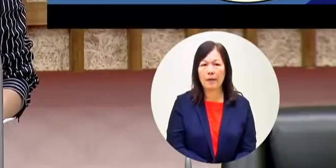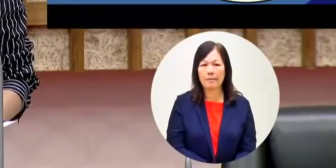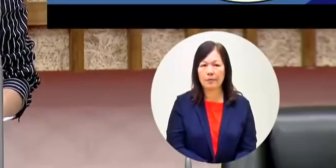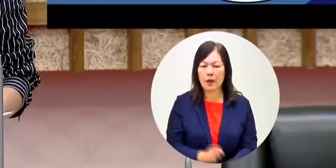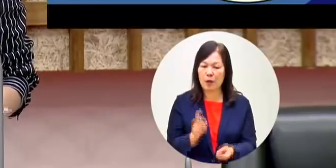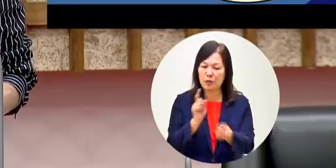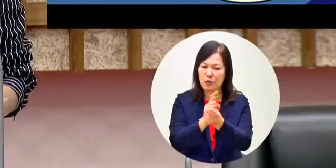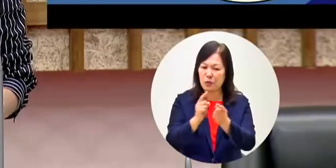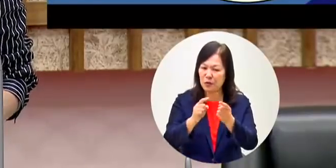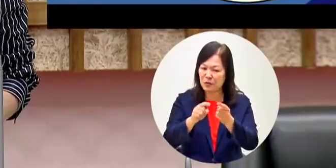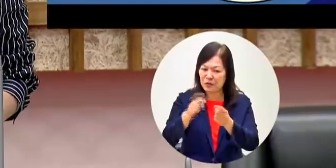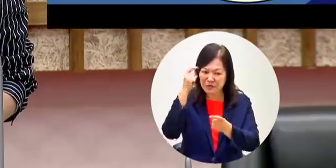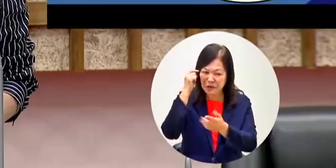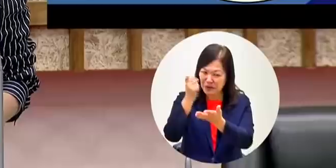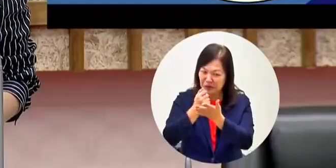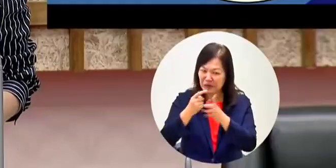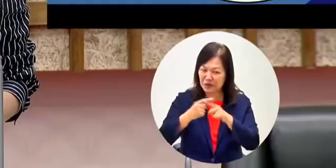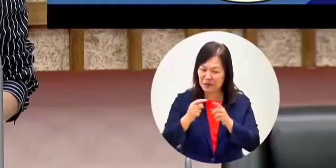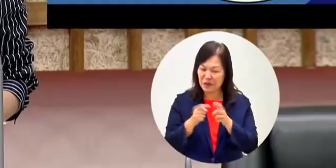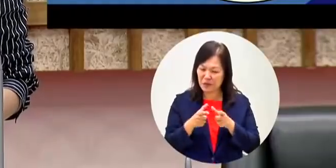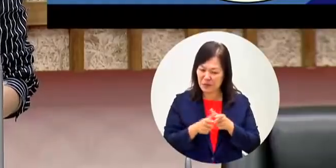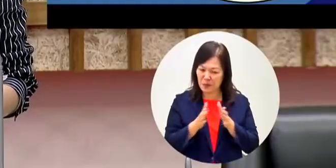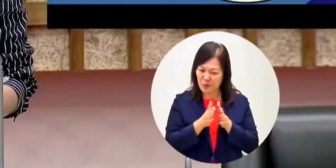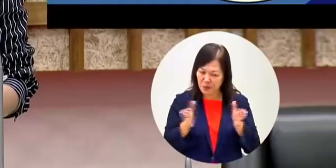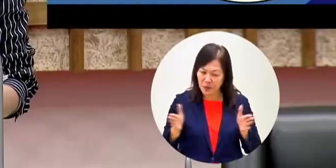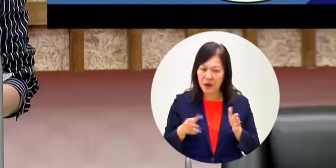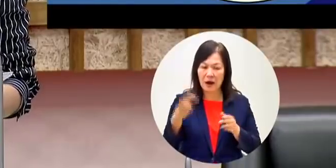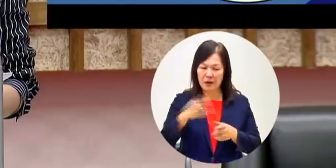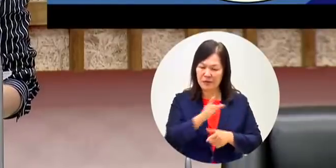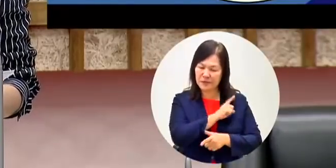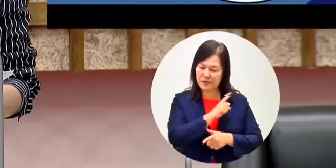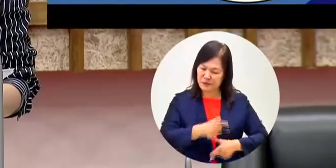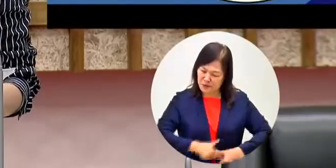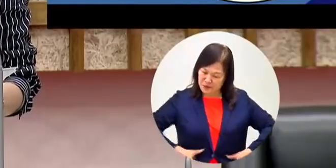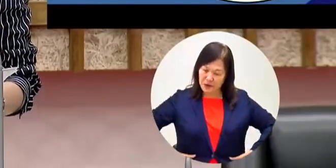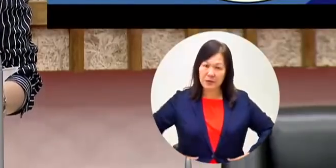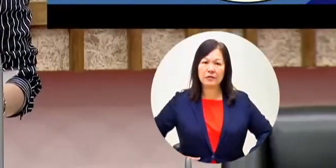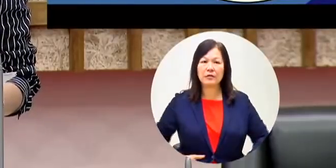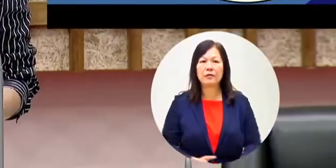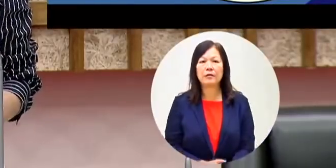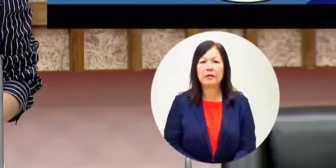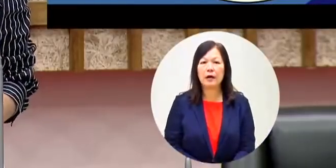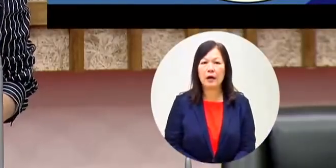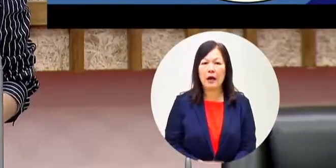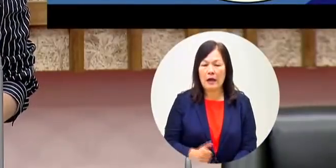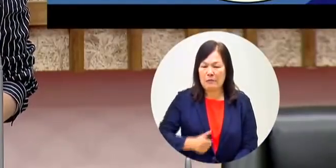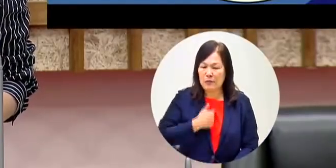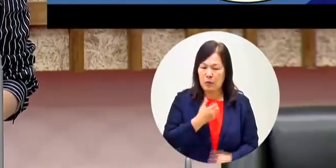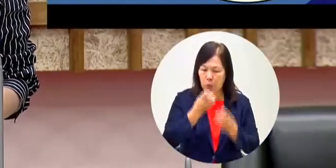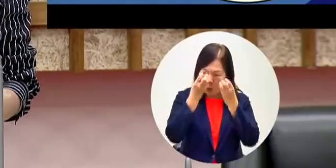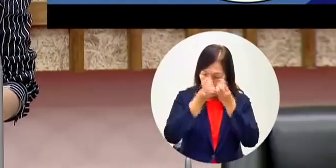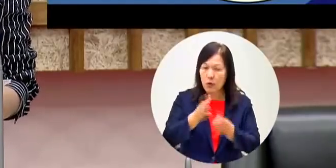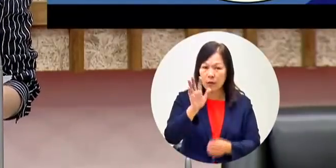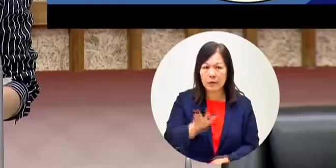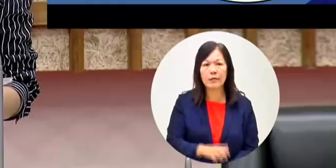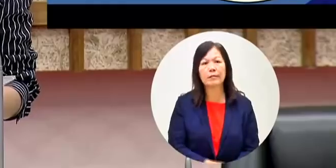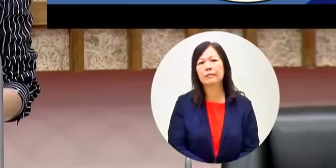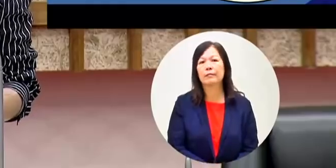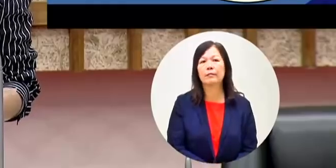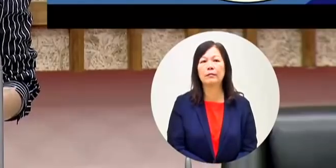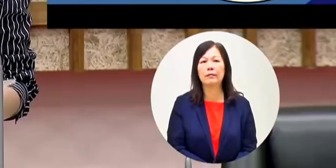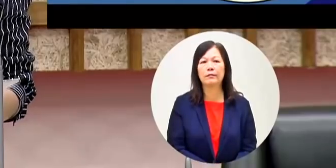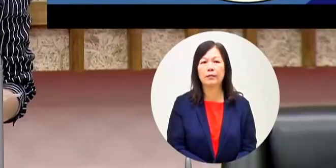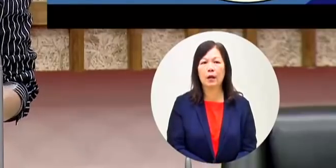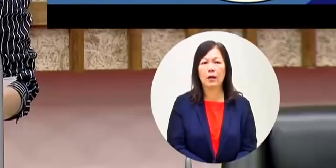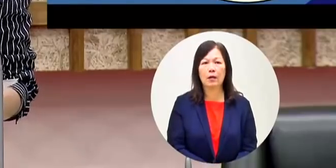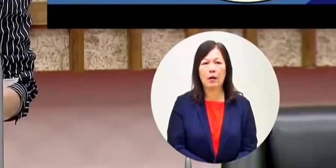哈，跟你的勇气，我真的是刮目相看哈。本席肯定这样呢， 非意识形